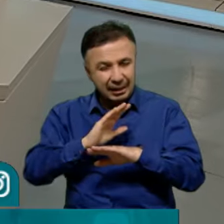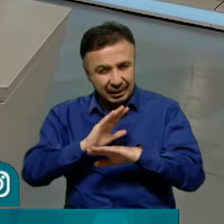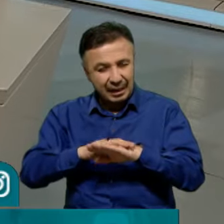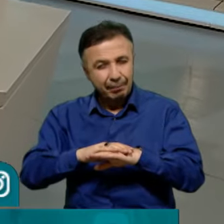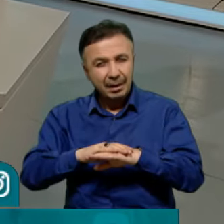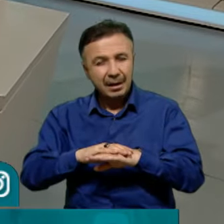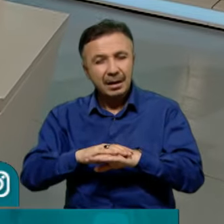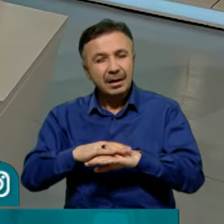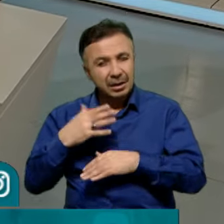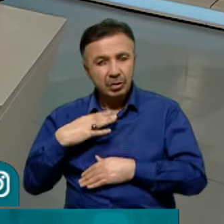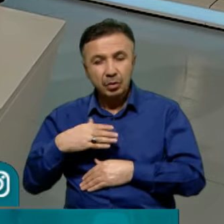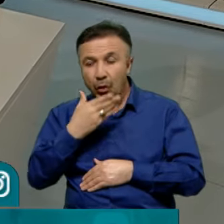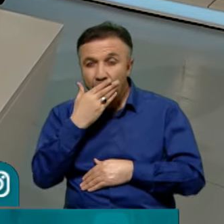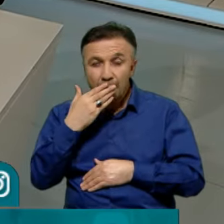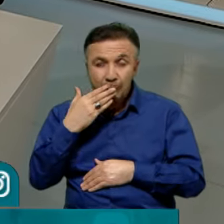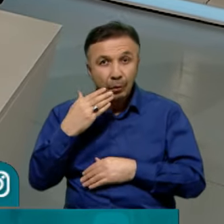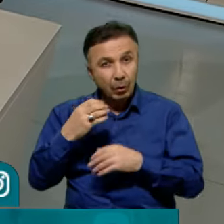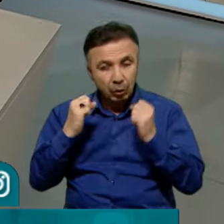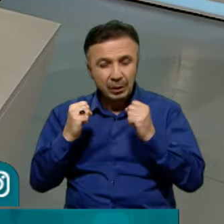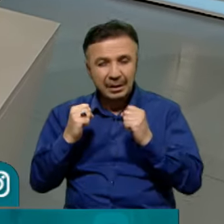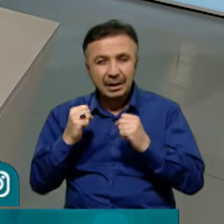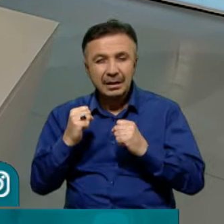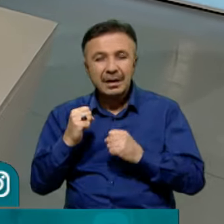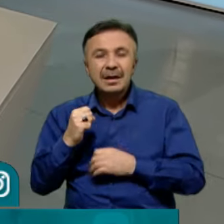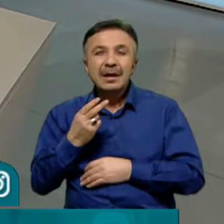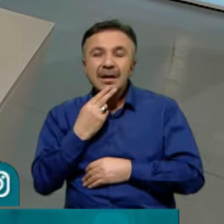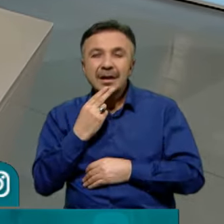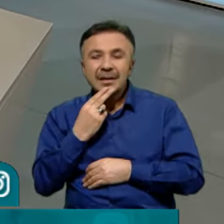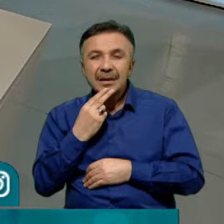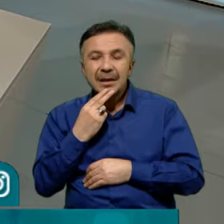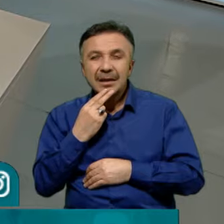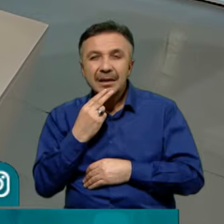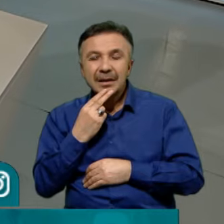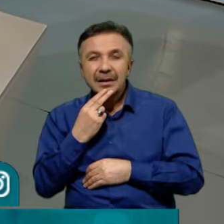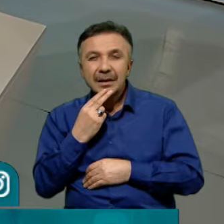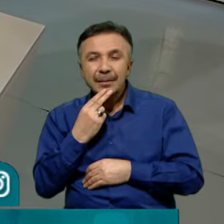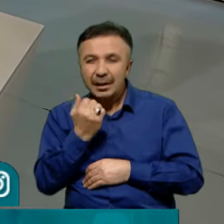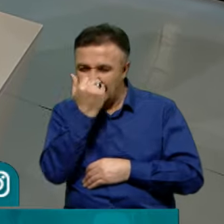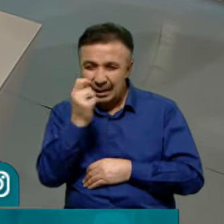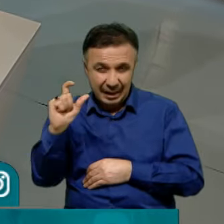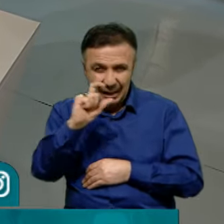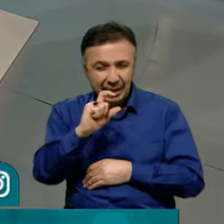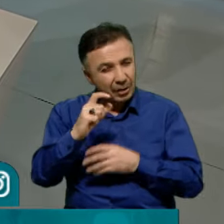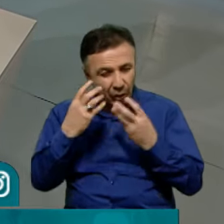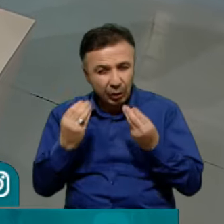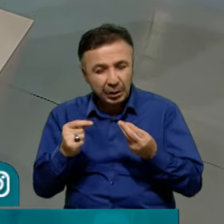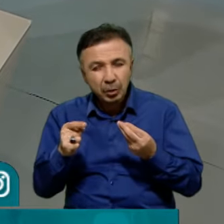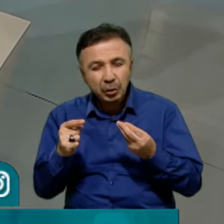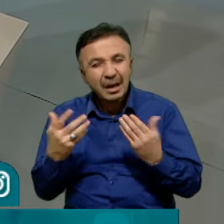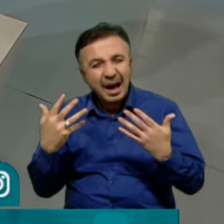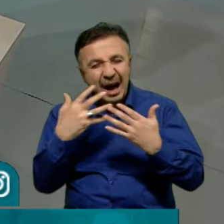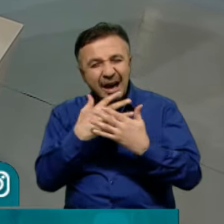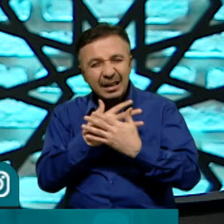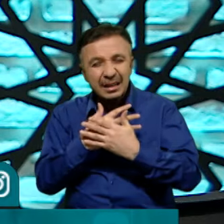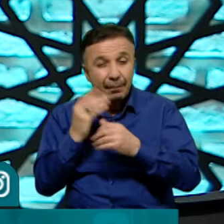Oruç tutarken kadınlar hayız hali görmeye başlarsa, bu durumda akşam ezanı okunana kadar,